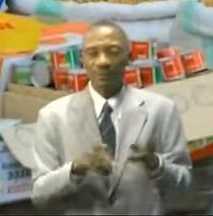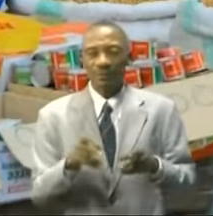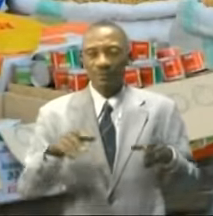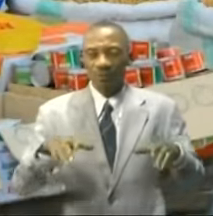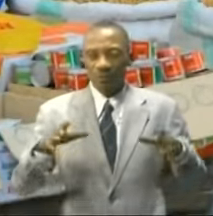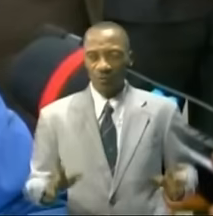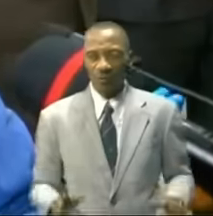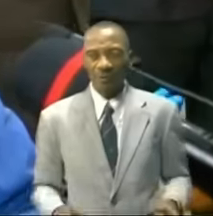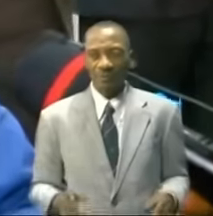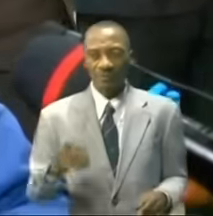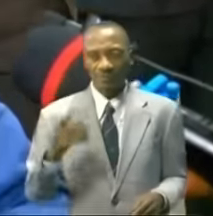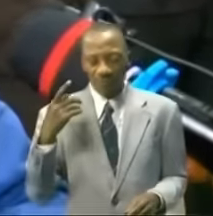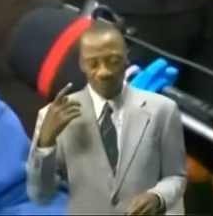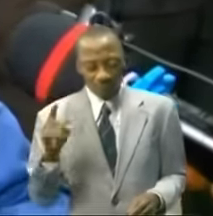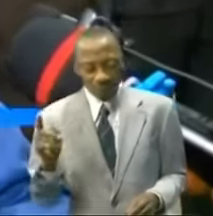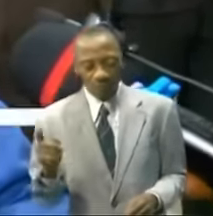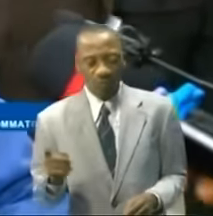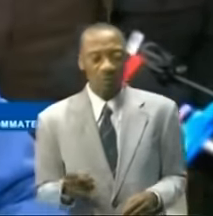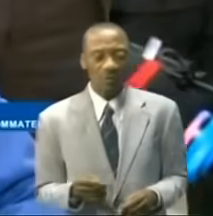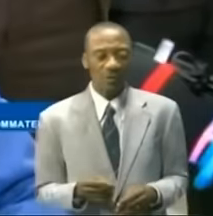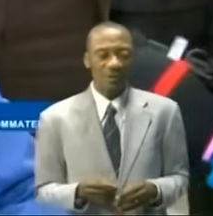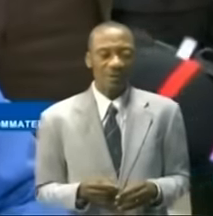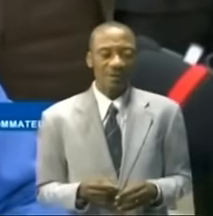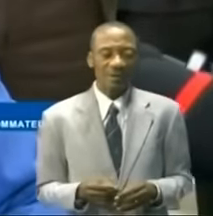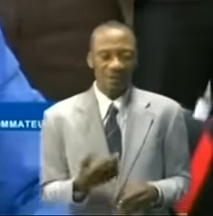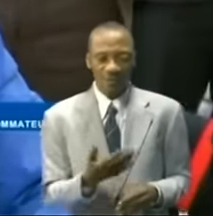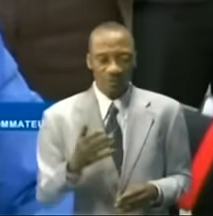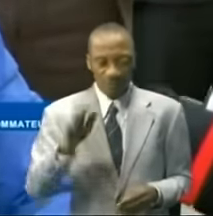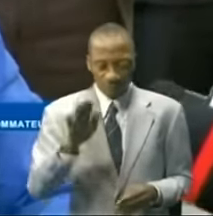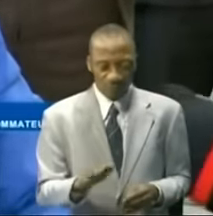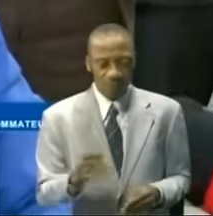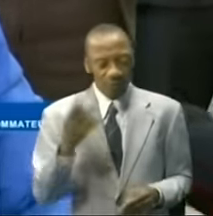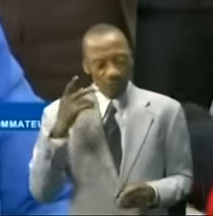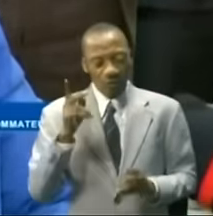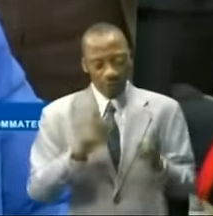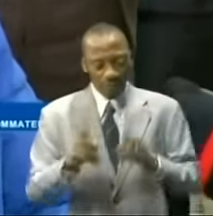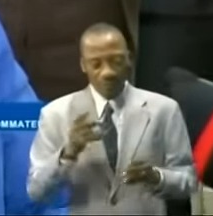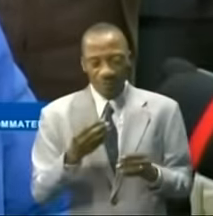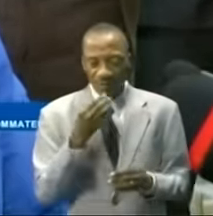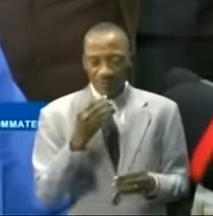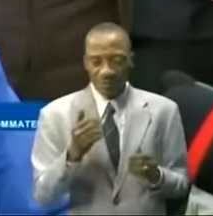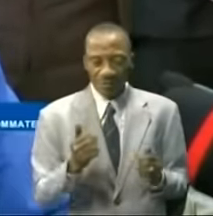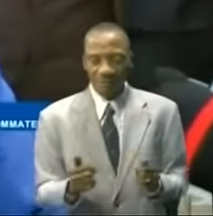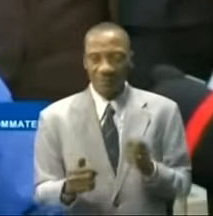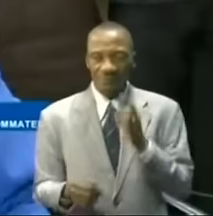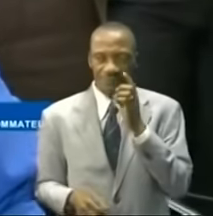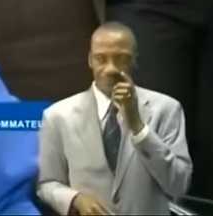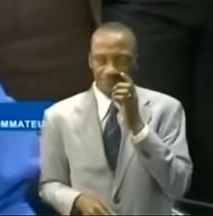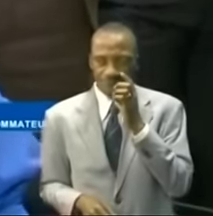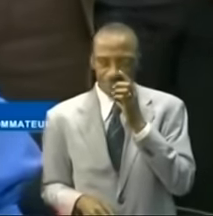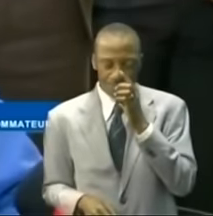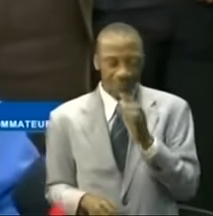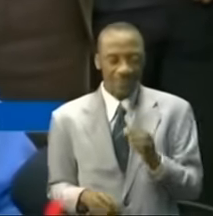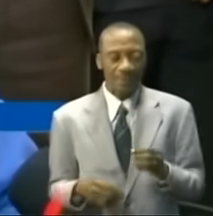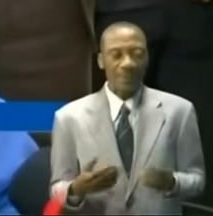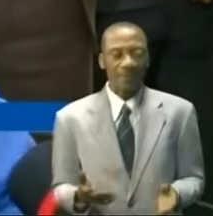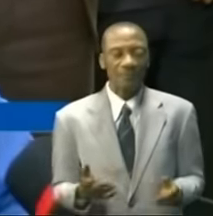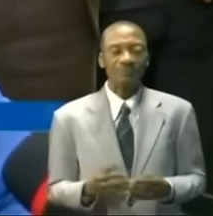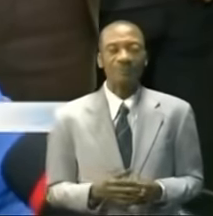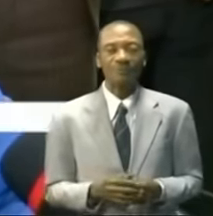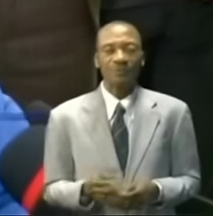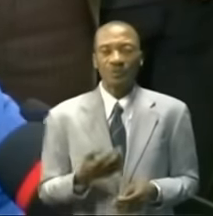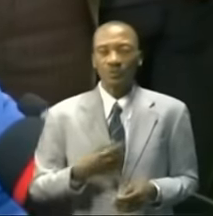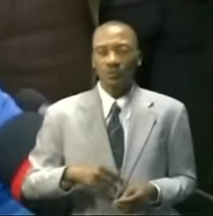Tshisekedi. L'impression est vraiment positive. C'est ce dont on a toujours souhaité. Nous disons bravo